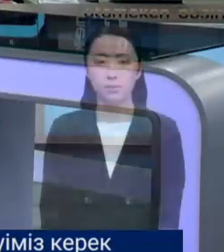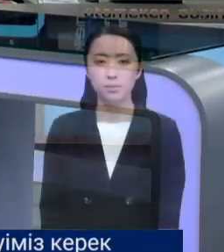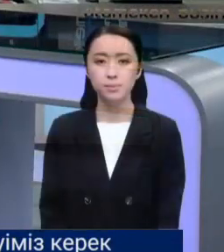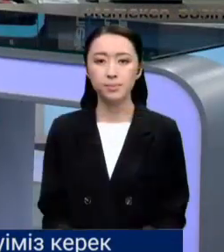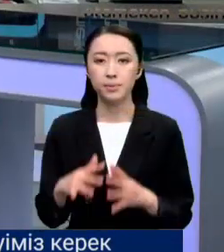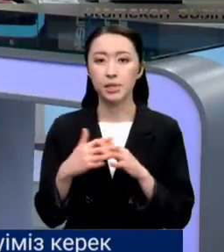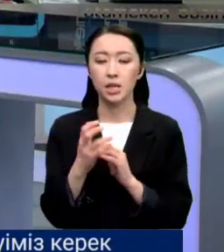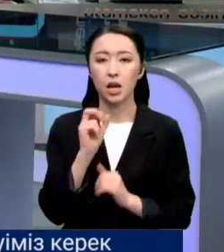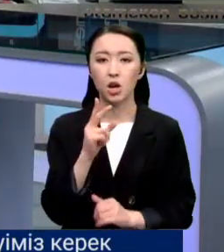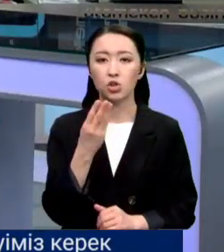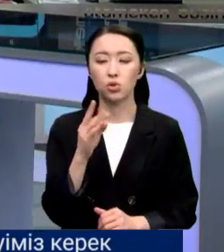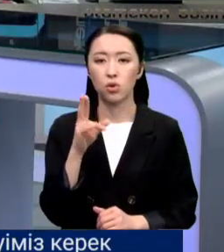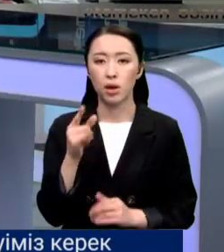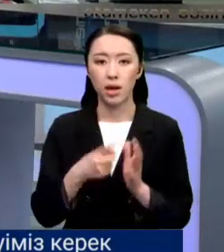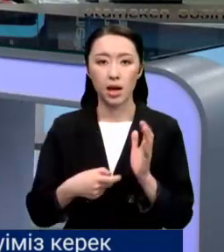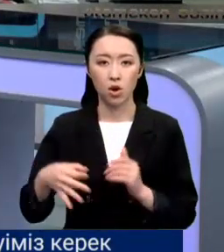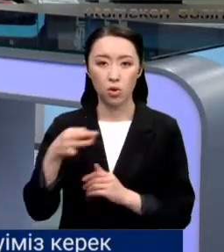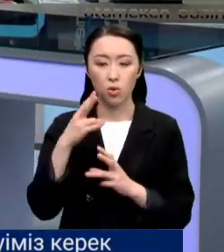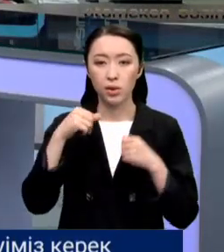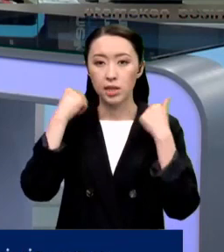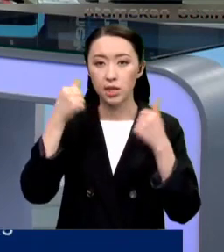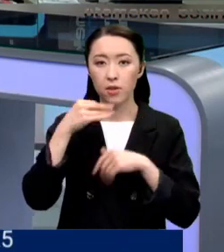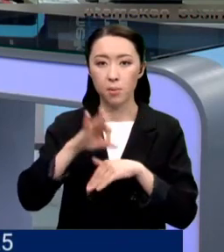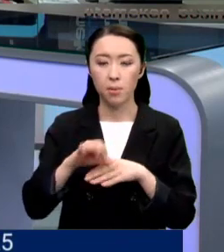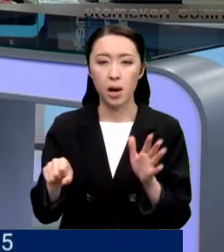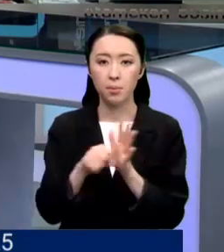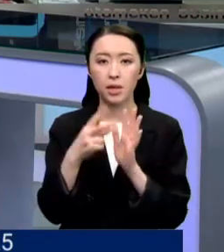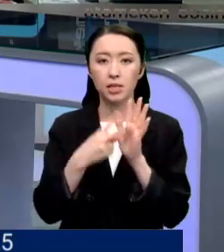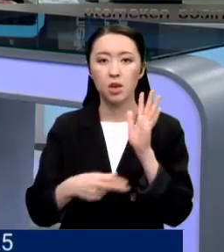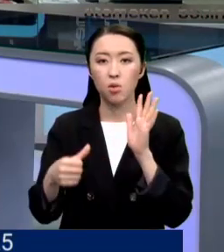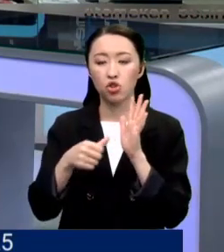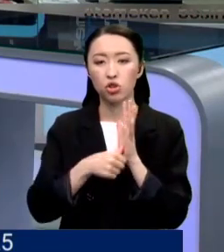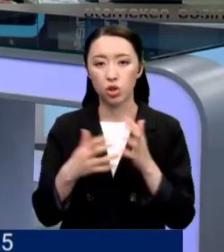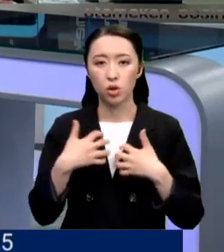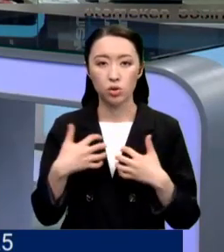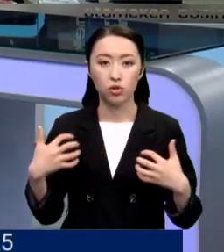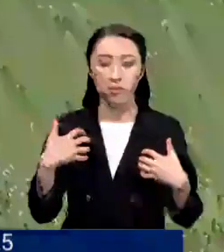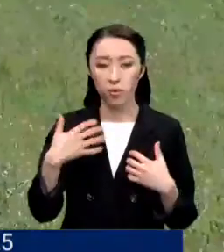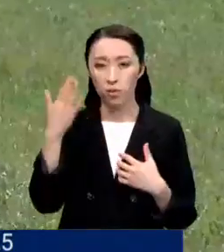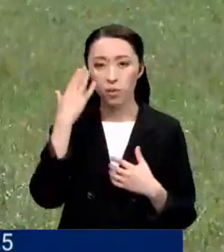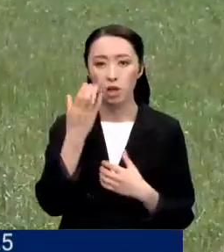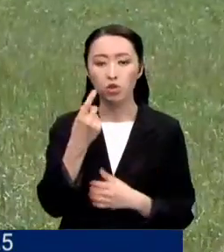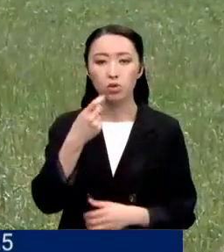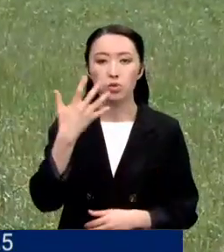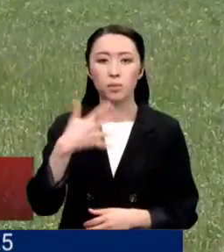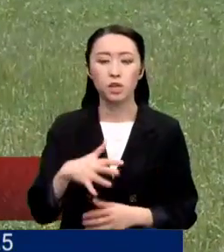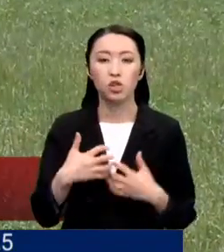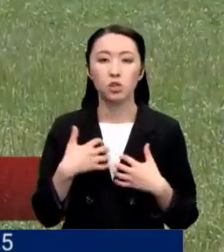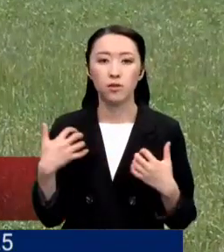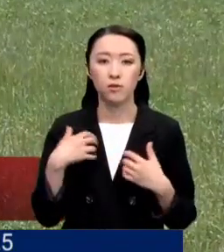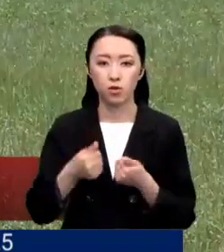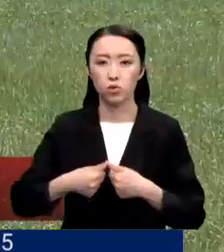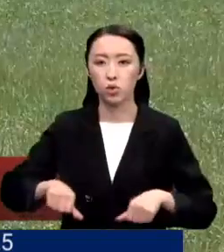В селе Акшокы Карагандинской области от неизвестной болезни погибло 76 голов крупного рогатого скота. Еще 150 животных в зоне